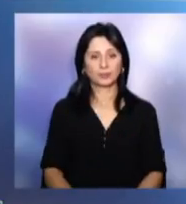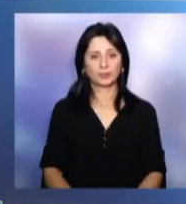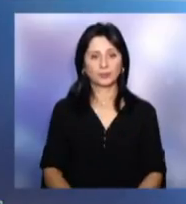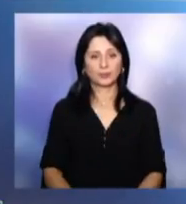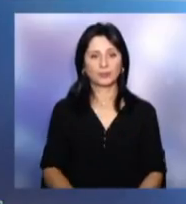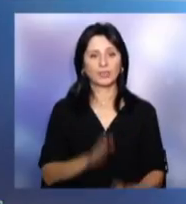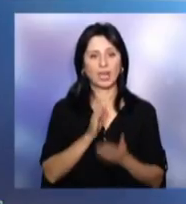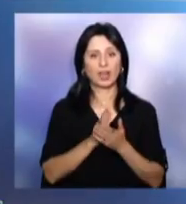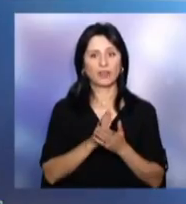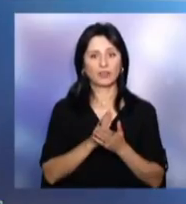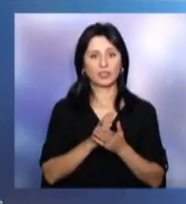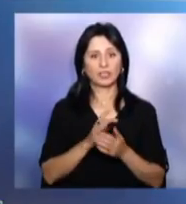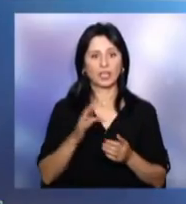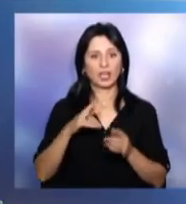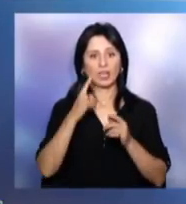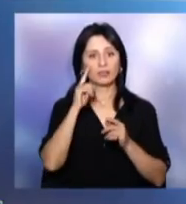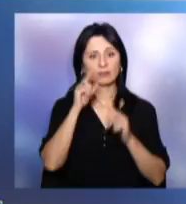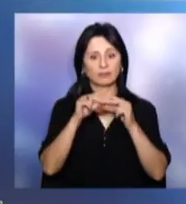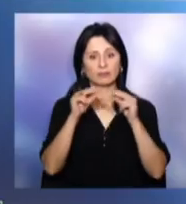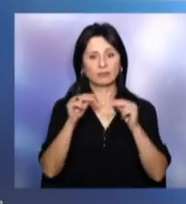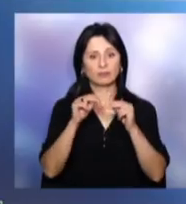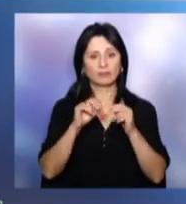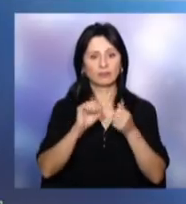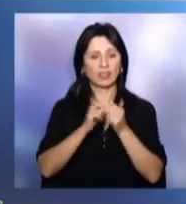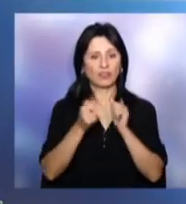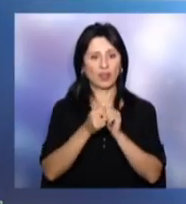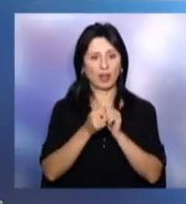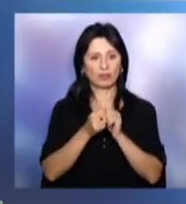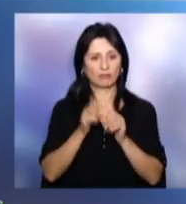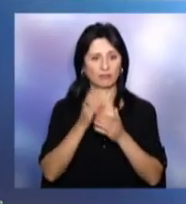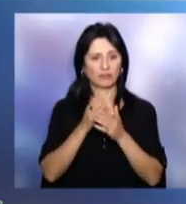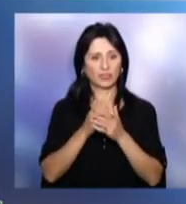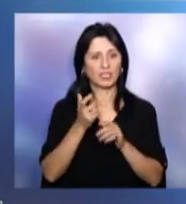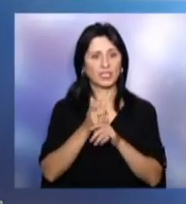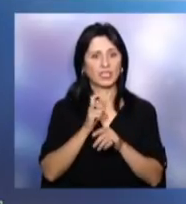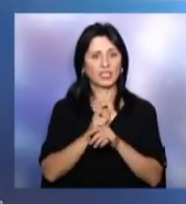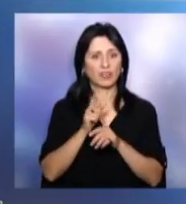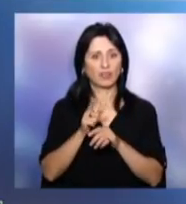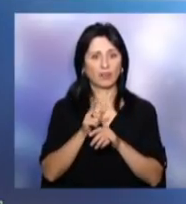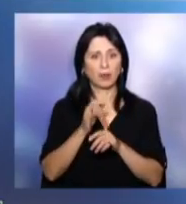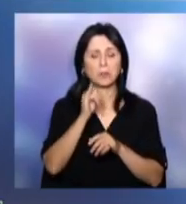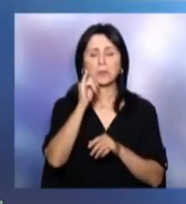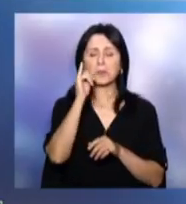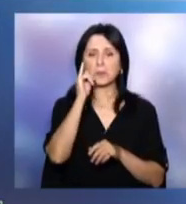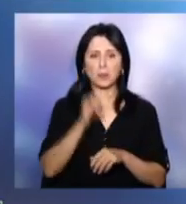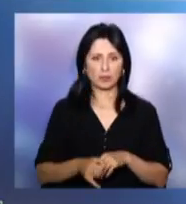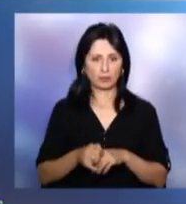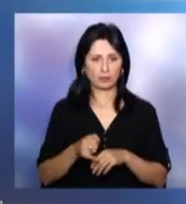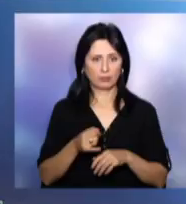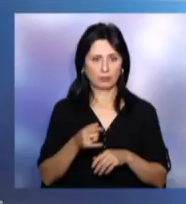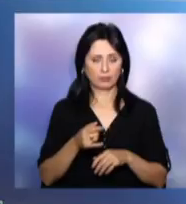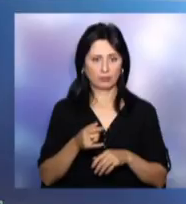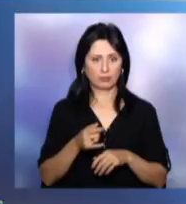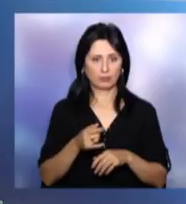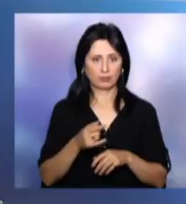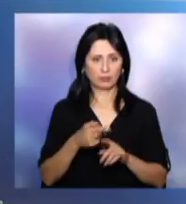და აქვს ნაღვლის უჩი კენჭები ზედა და შეკითხვა მაქვს, აი ძალიან გახდა, რამ გამოიწვია ეს, თუ